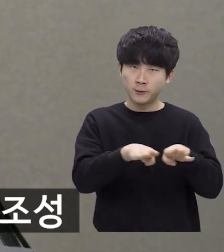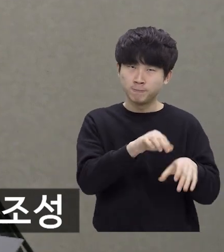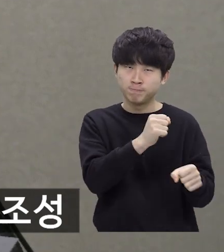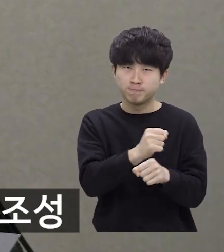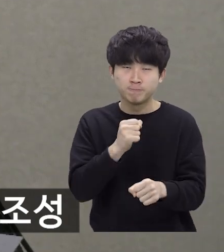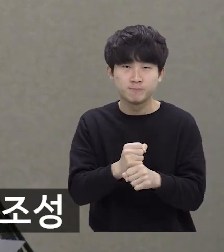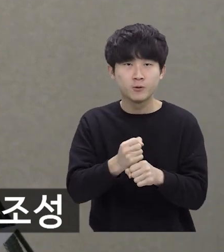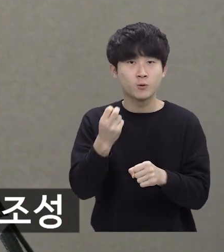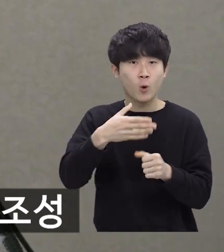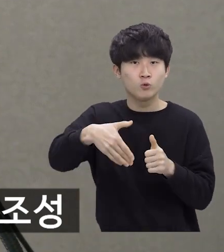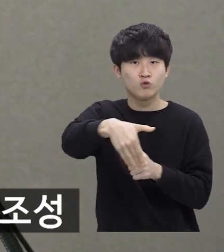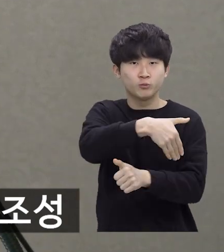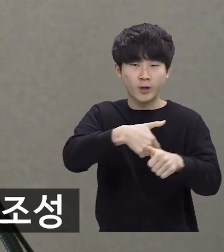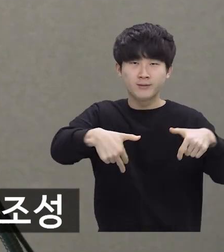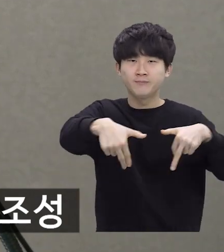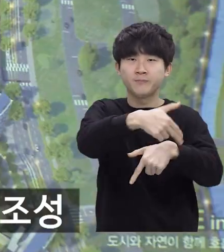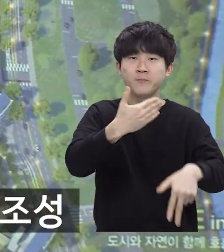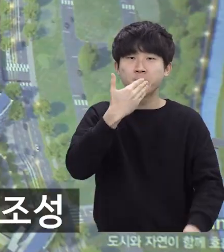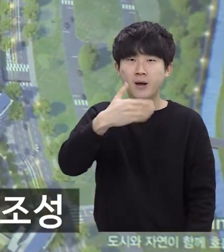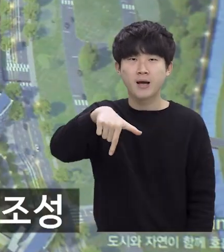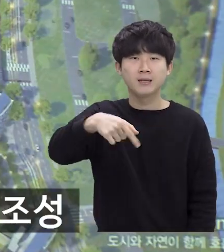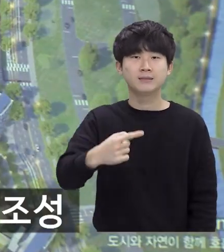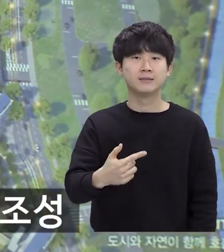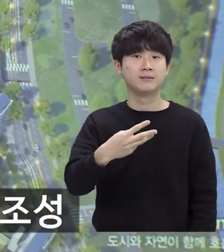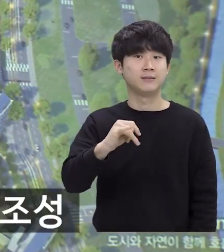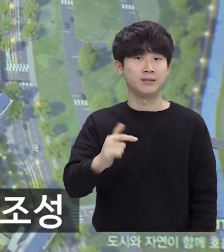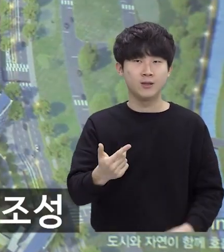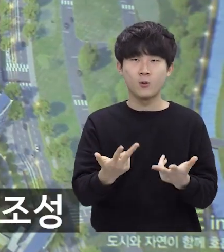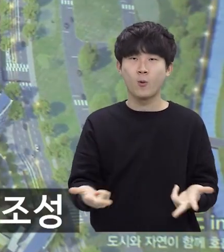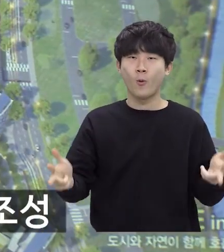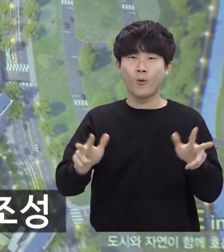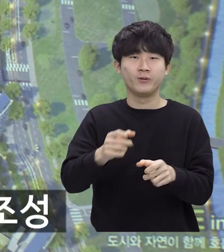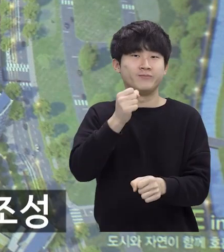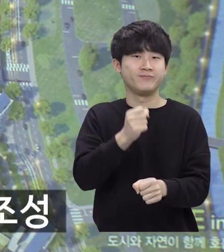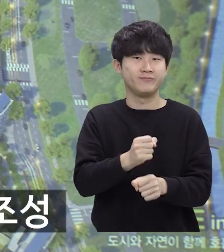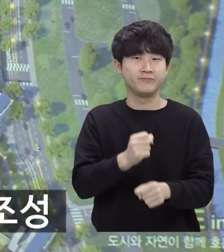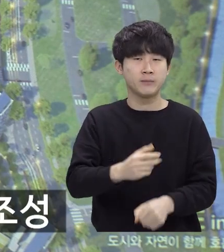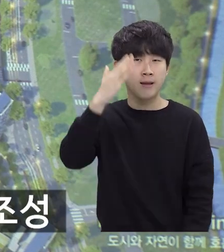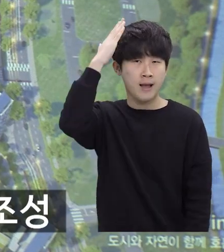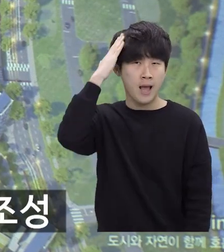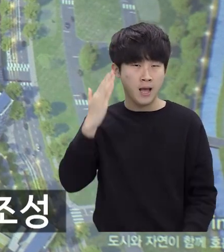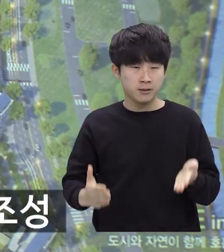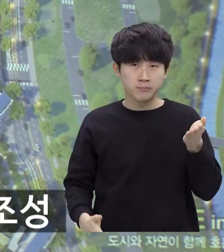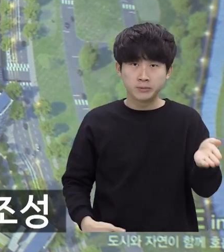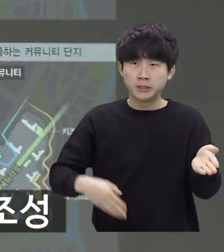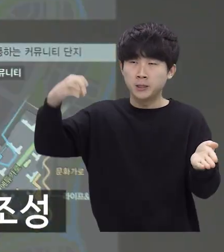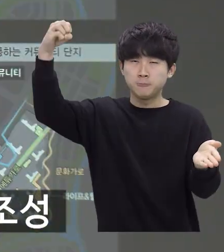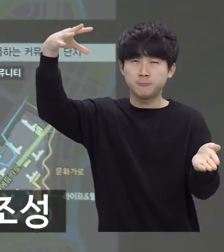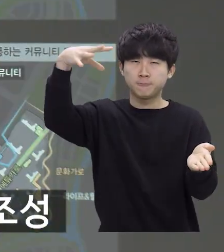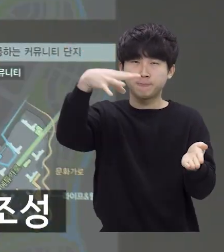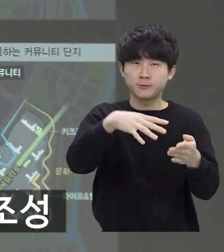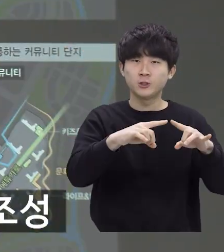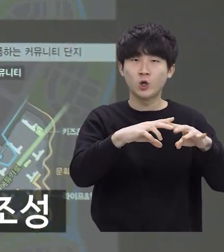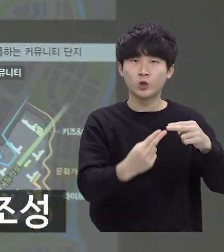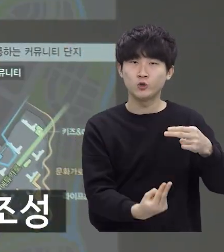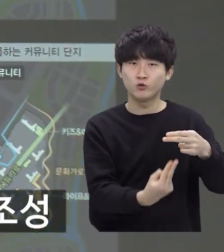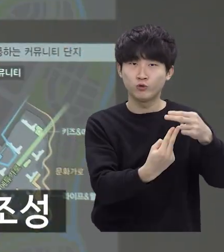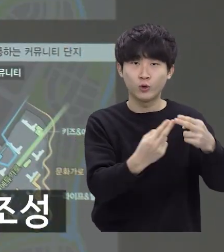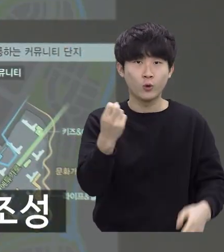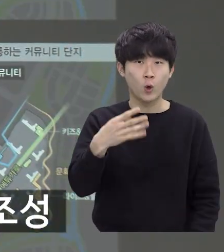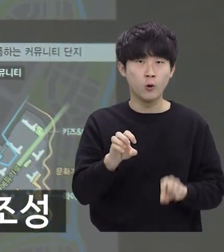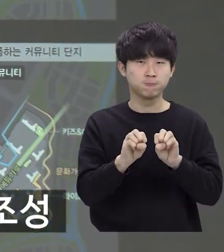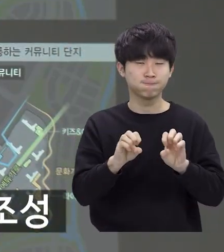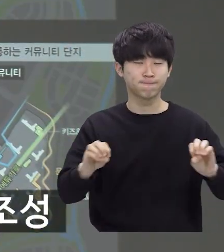목구조로 짓고 공원과 주제별 산책로 등 근린공원이 들어서며 태양광 패널과 경관 조명 등을 사용해